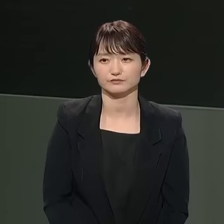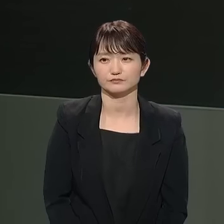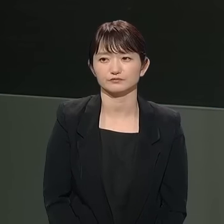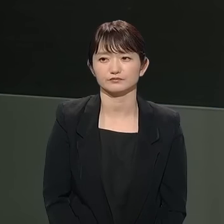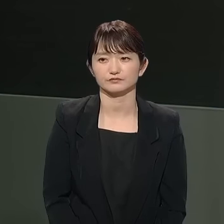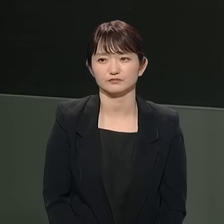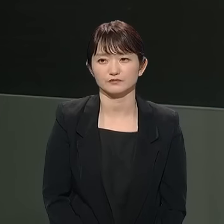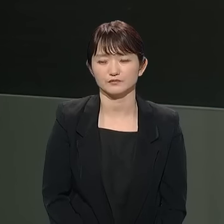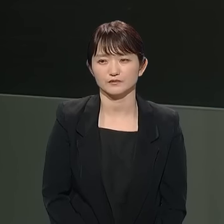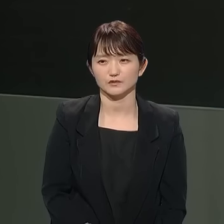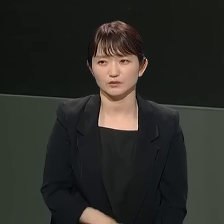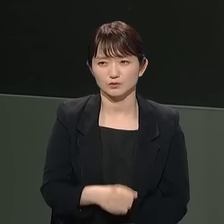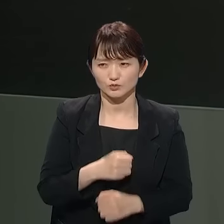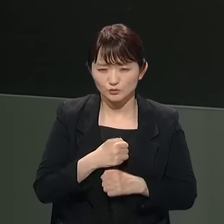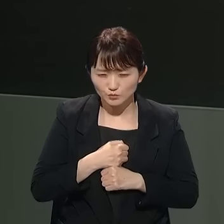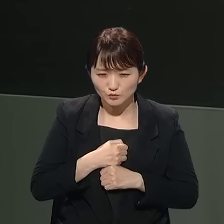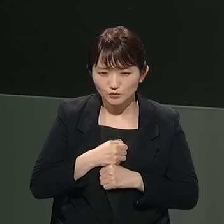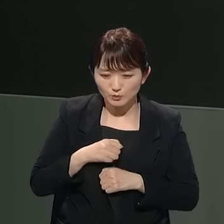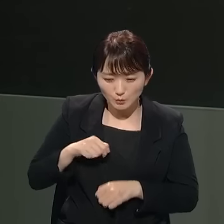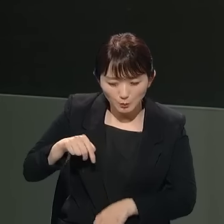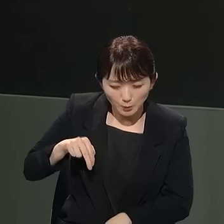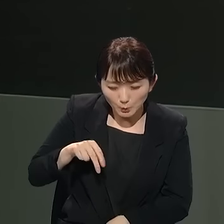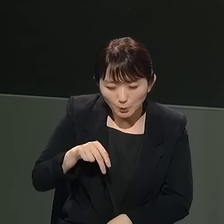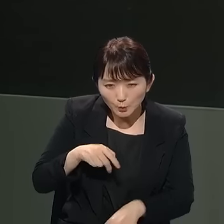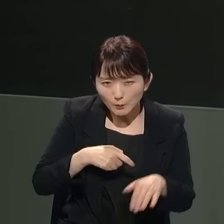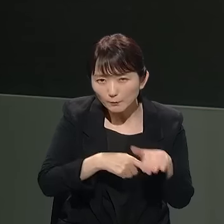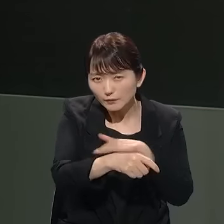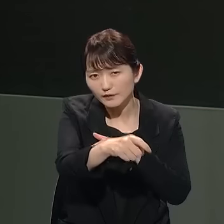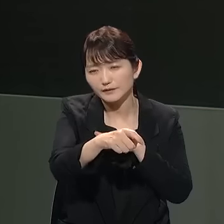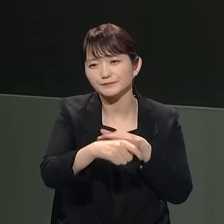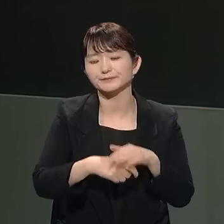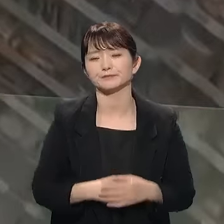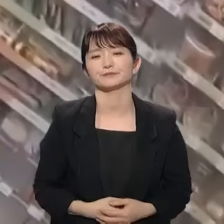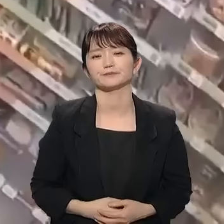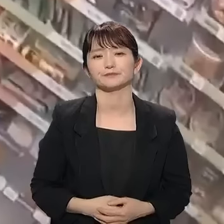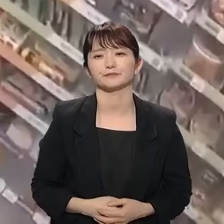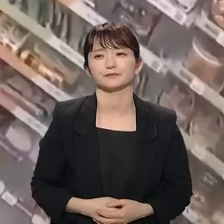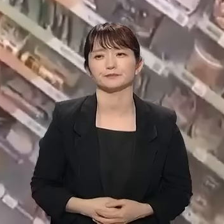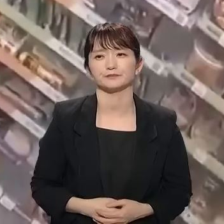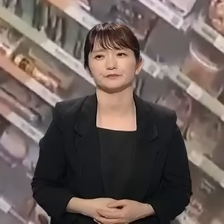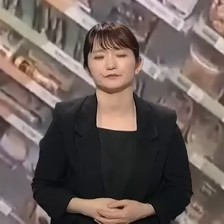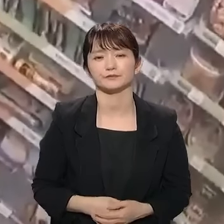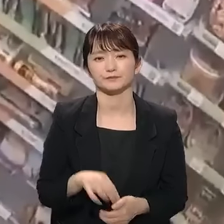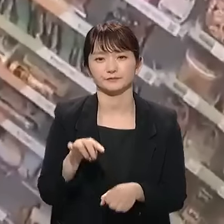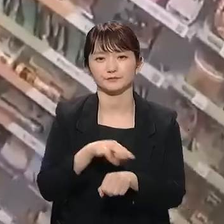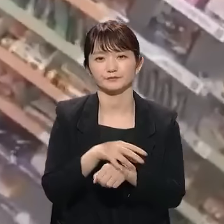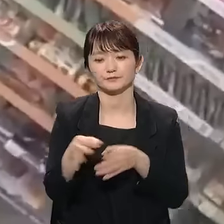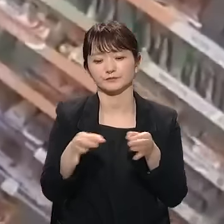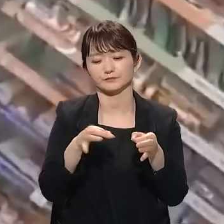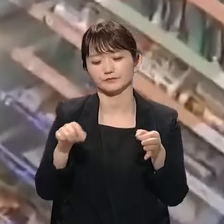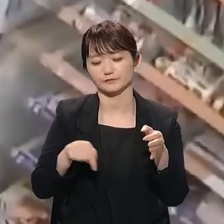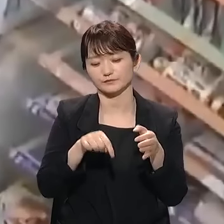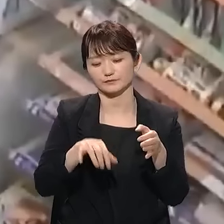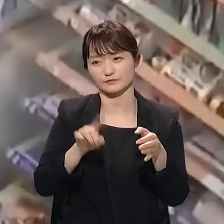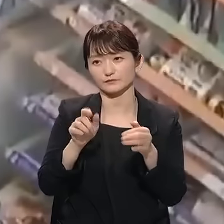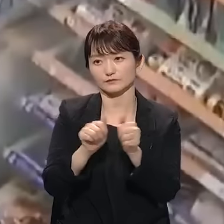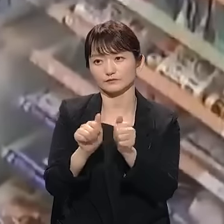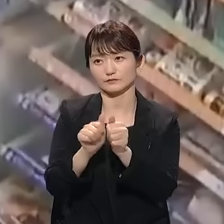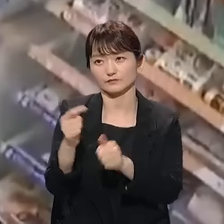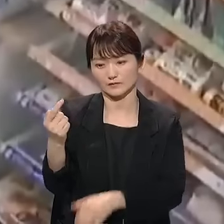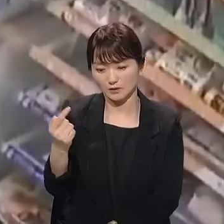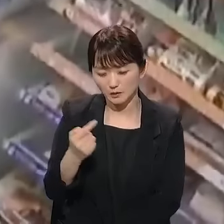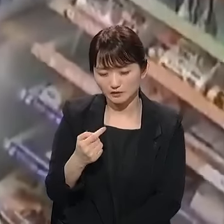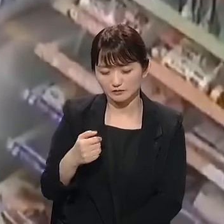살금살금 들어와 휙입니다. 자, 제보 영상 만나보시죠. 자, 편의점 안으로 한 남성 가방 꼭